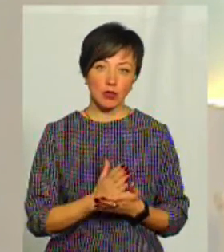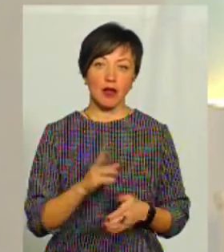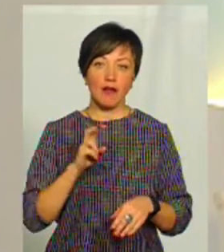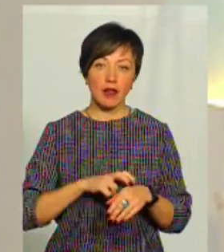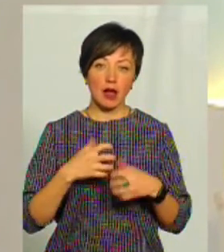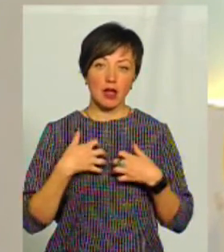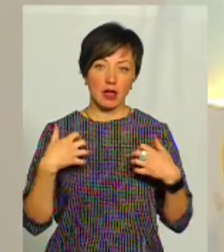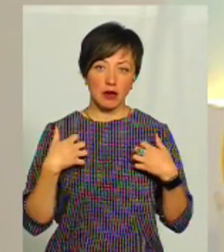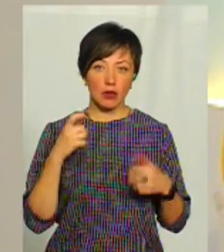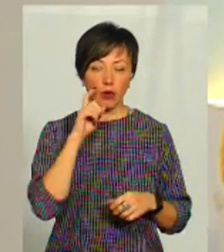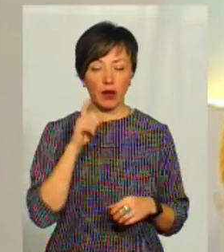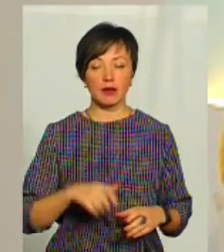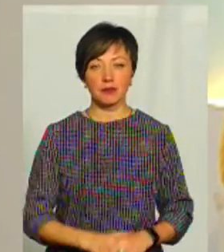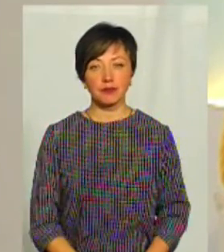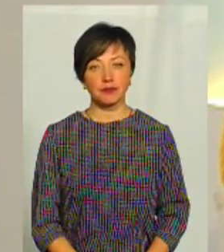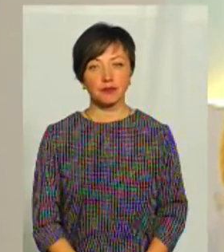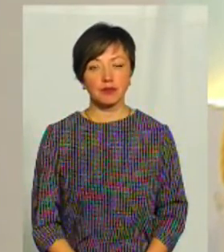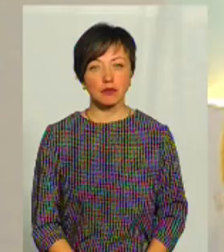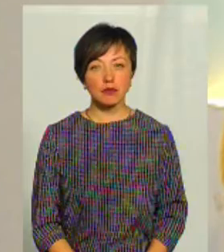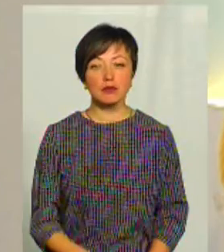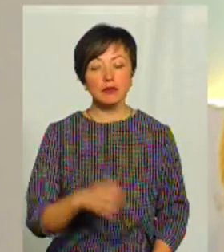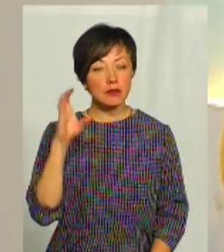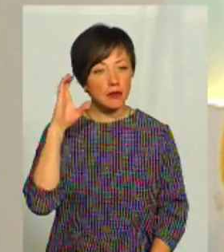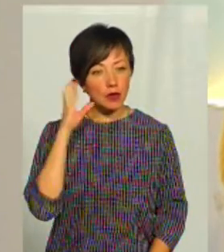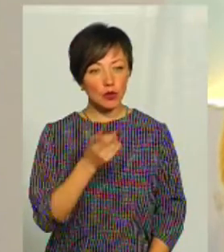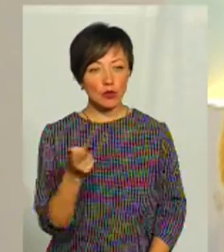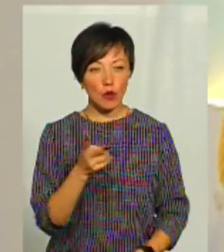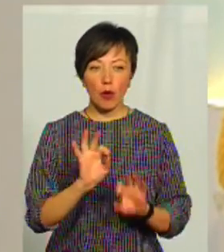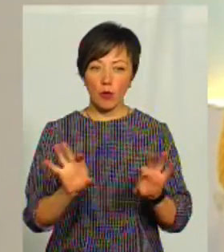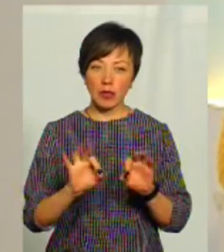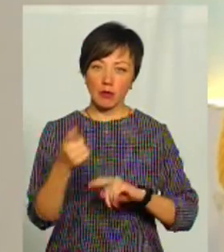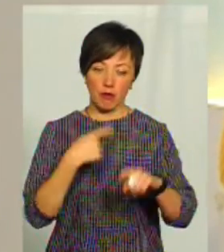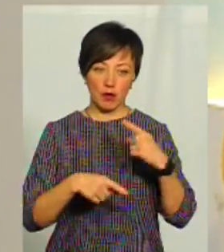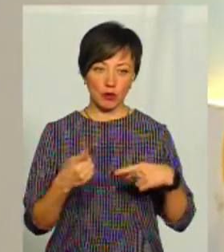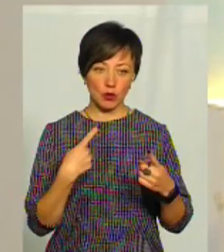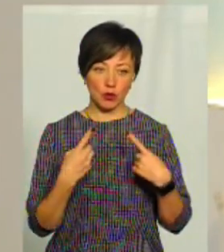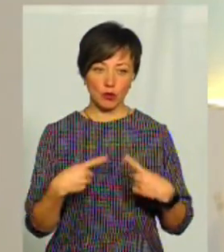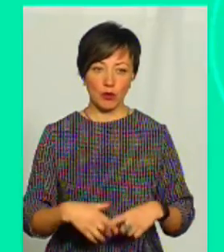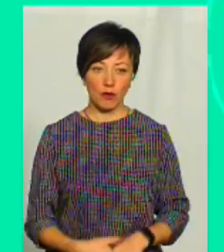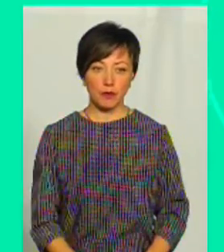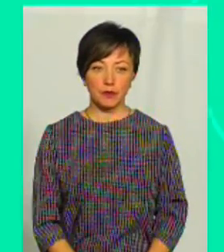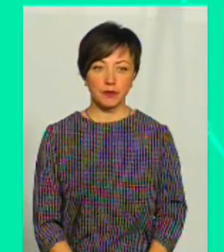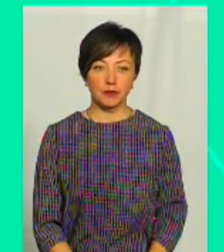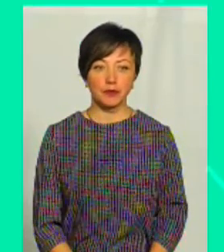заслужений ветеринарний лікар України. Послухаємо їх коментар і повернемось до розмови.